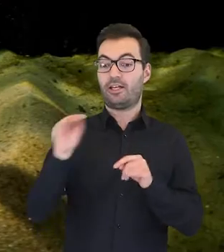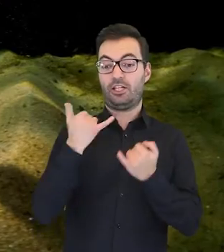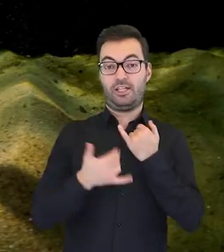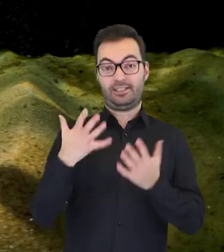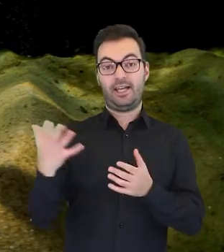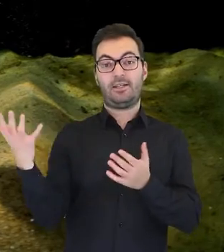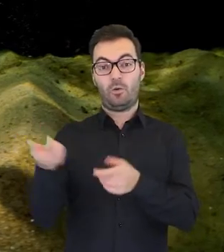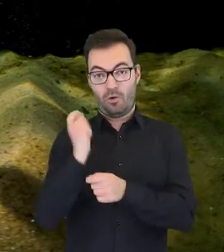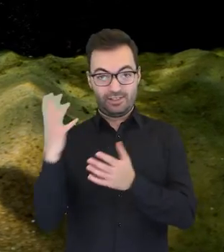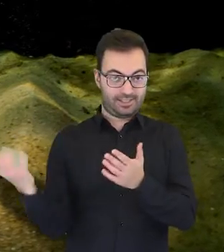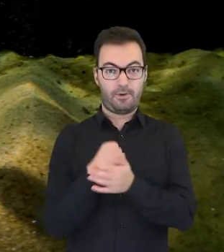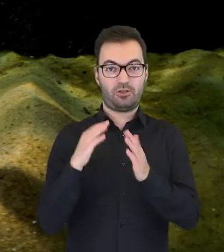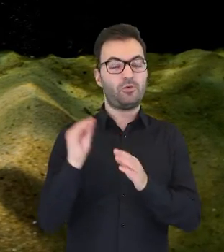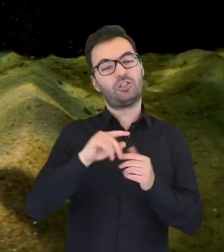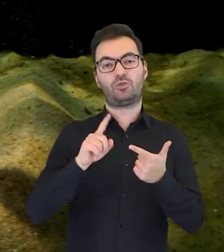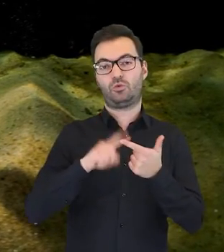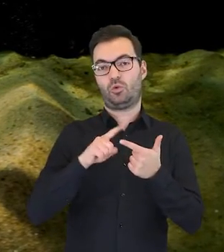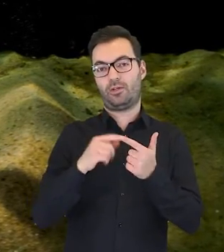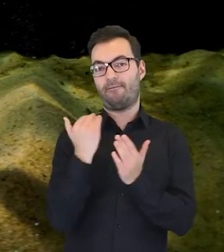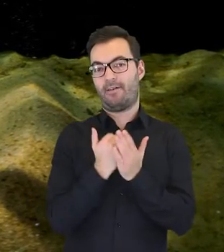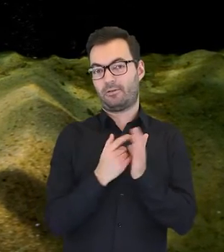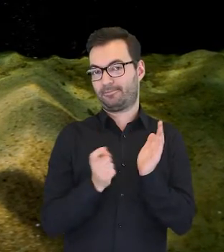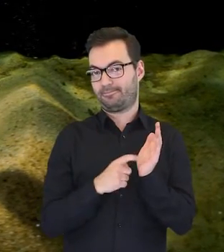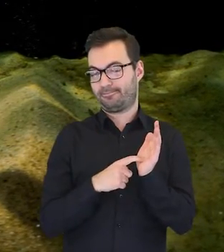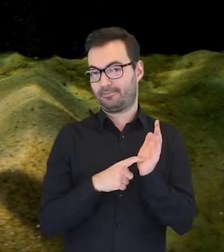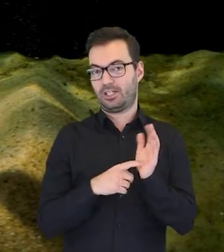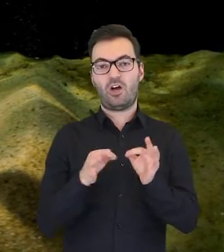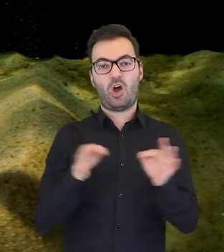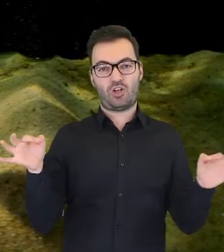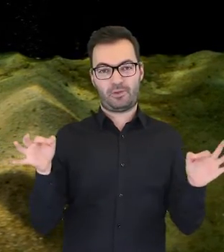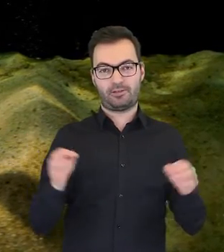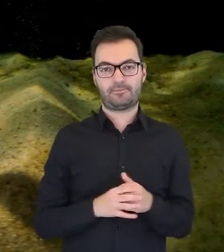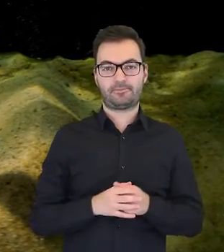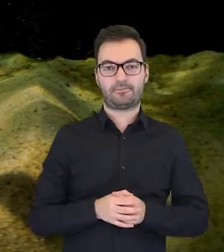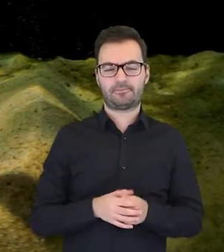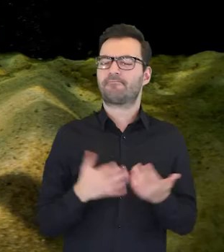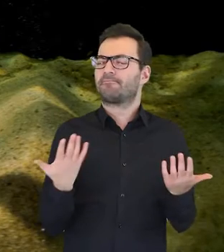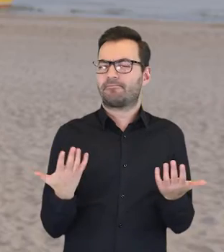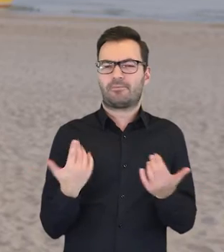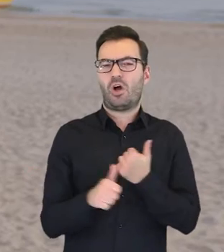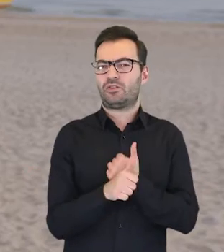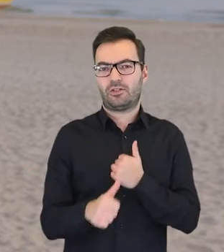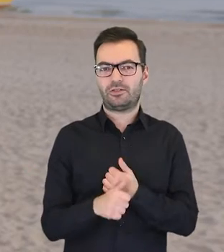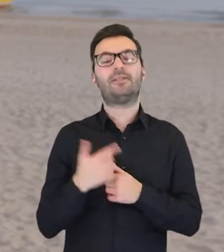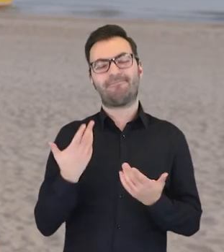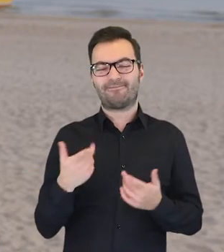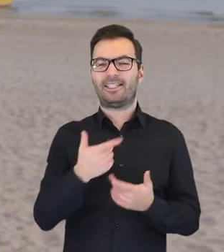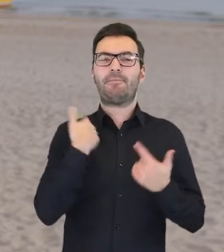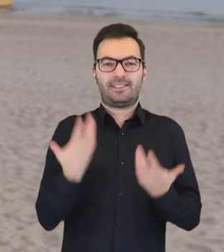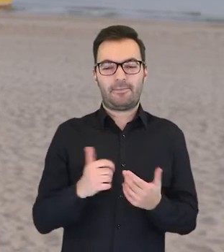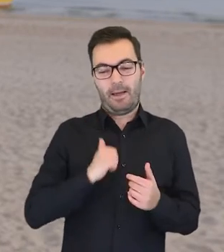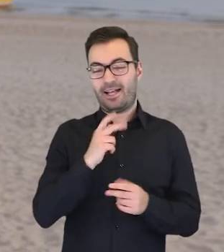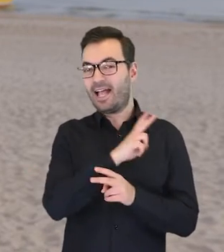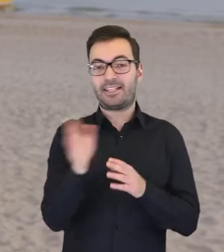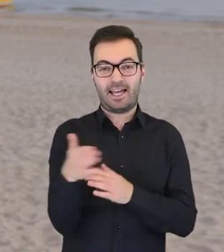strony, żeby zabrać rybę do domu, ona musi spełniać też drugi wymóg przepisów, czyli mieć odpowiednią długość. Ta długość to nic innego, jak tylko dbałość o